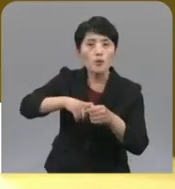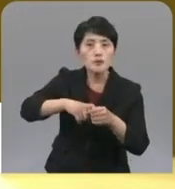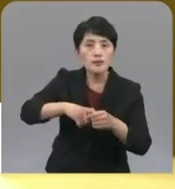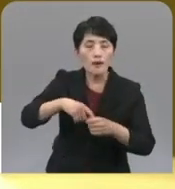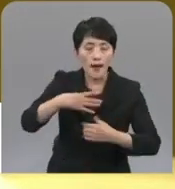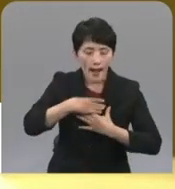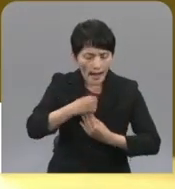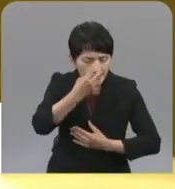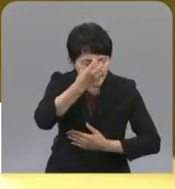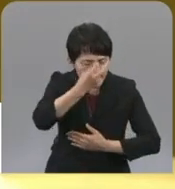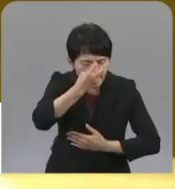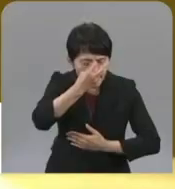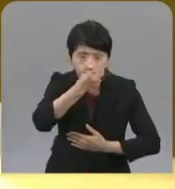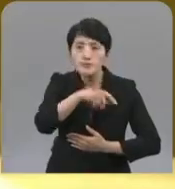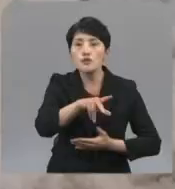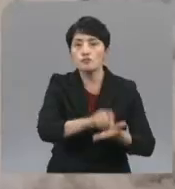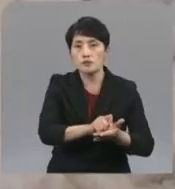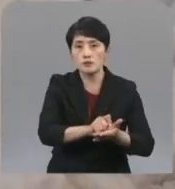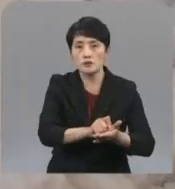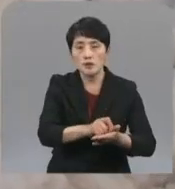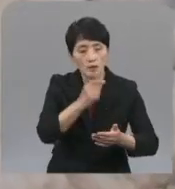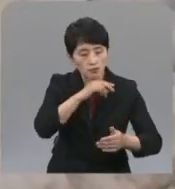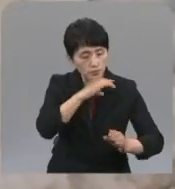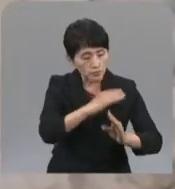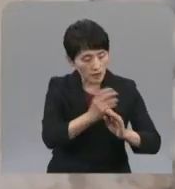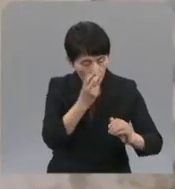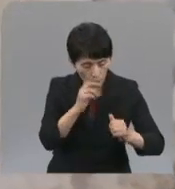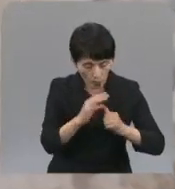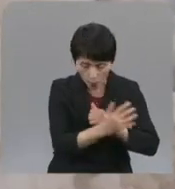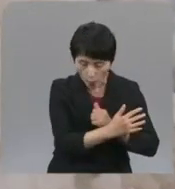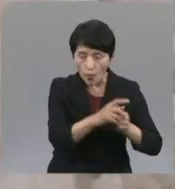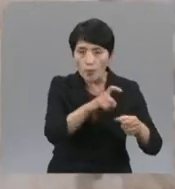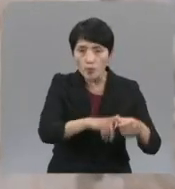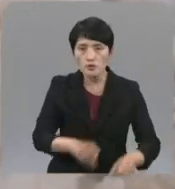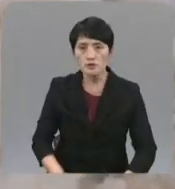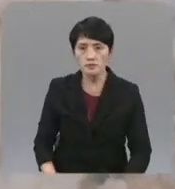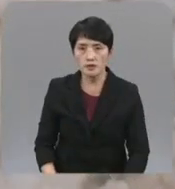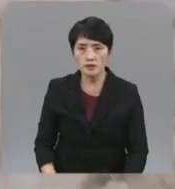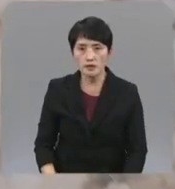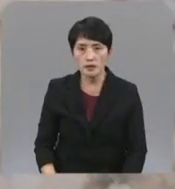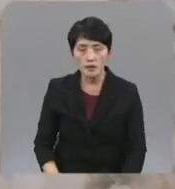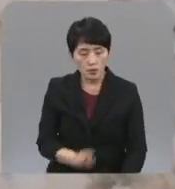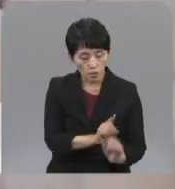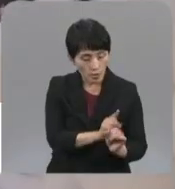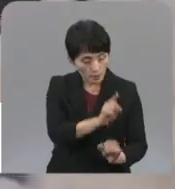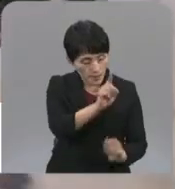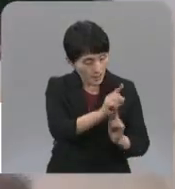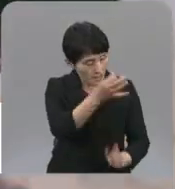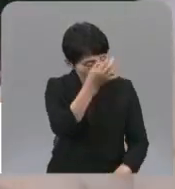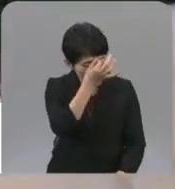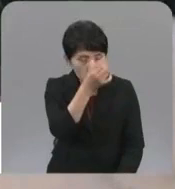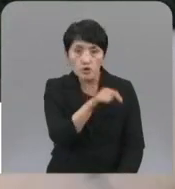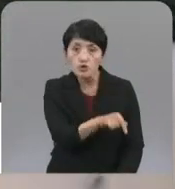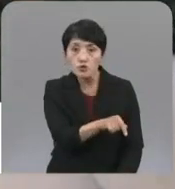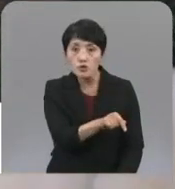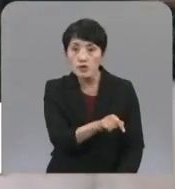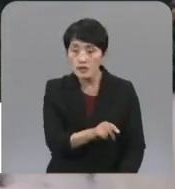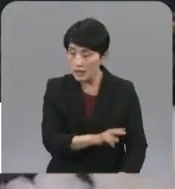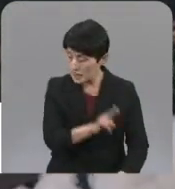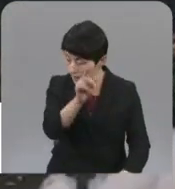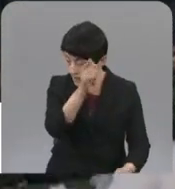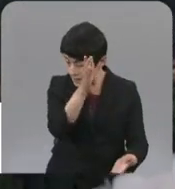وادانت المندوبه الكوريه الجنوبيه بشده النشاط غير القانوني لكوريا الشماليه